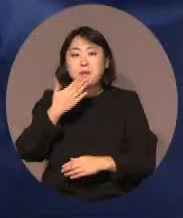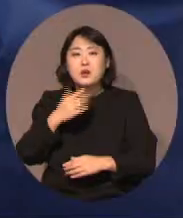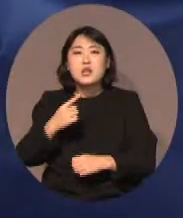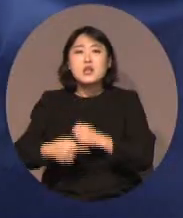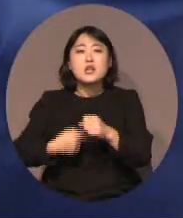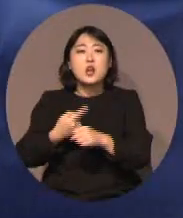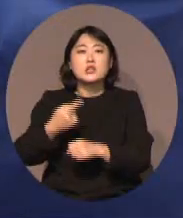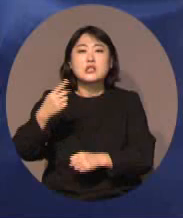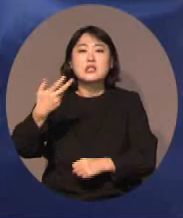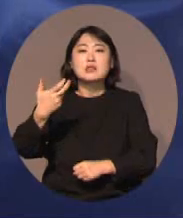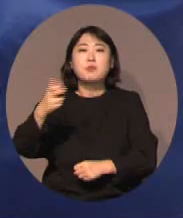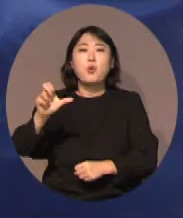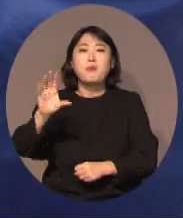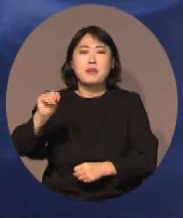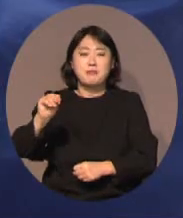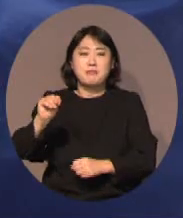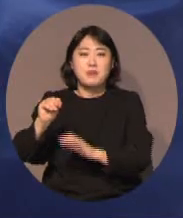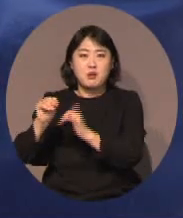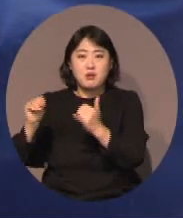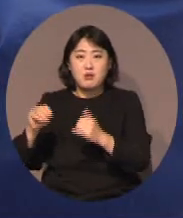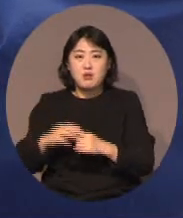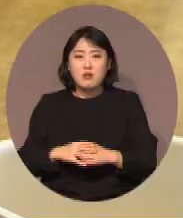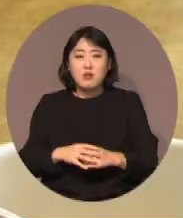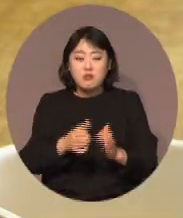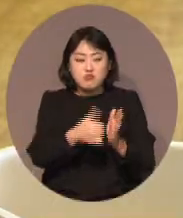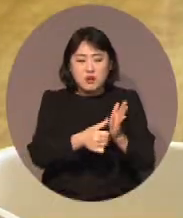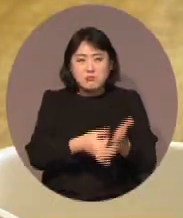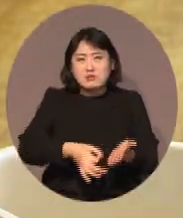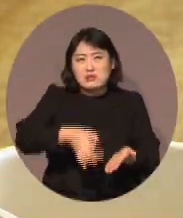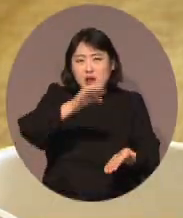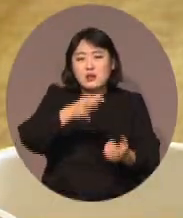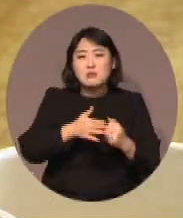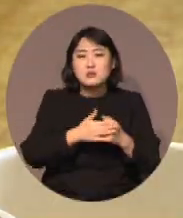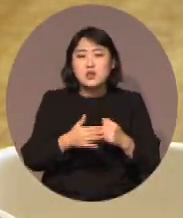연간 75만여 명. 요즘 같은 고물가에